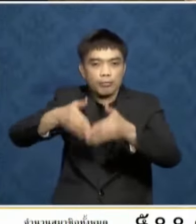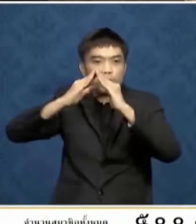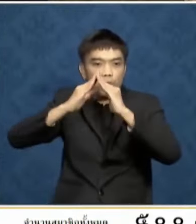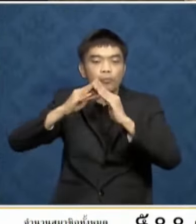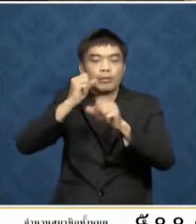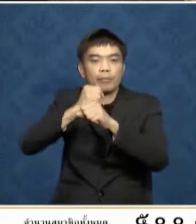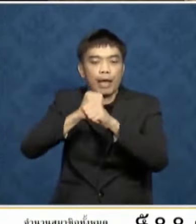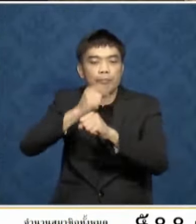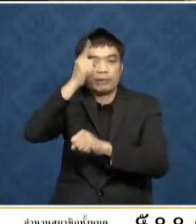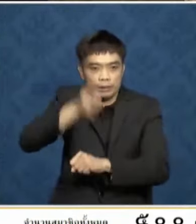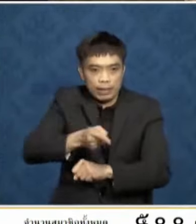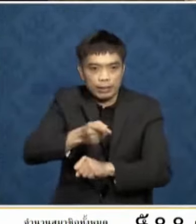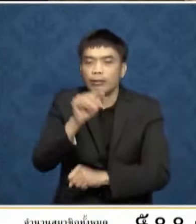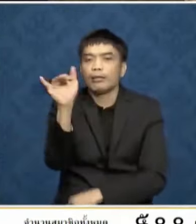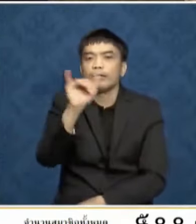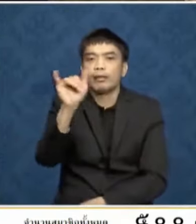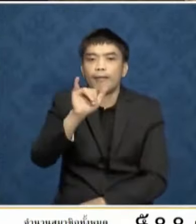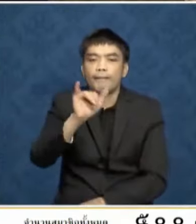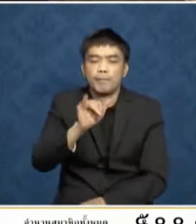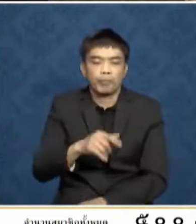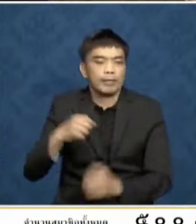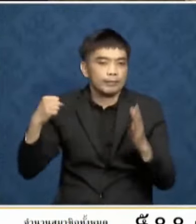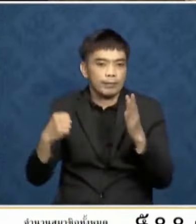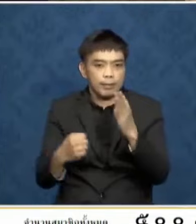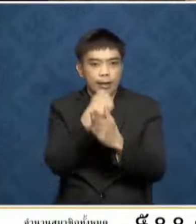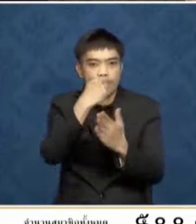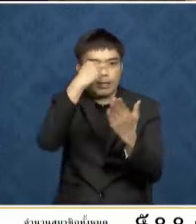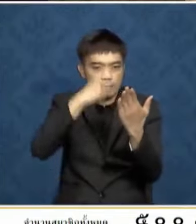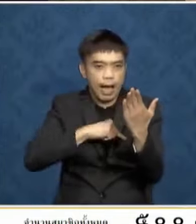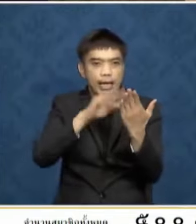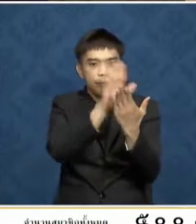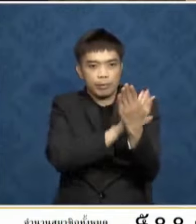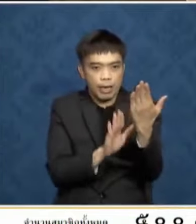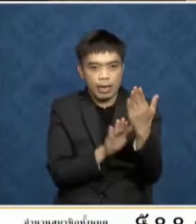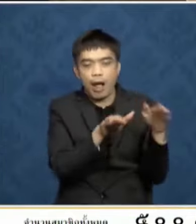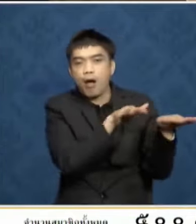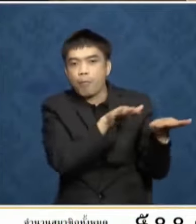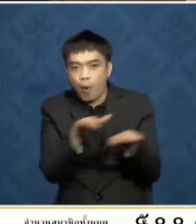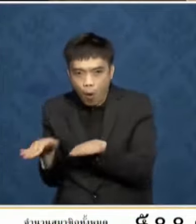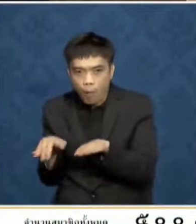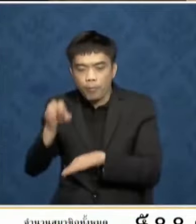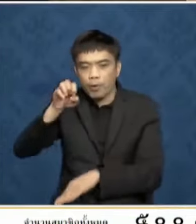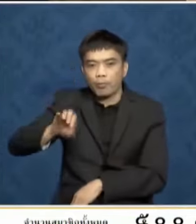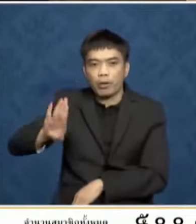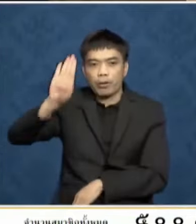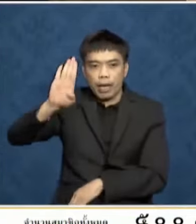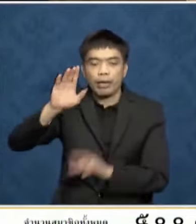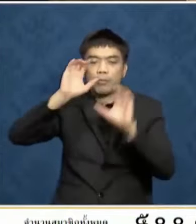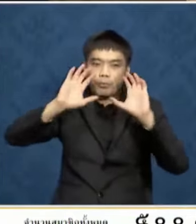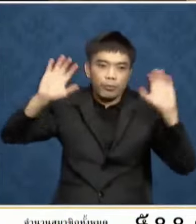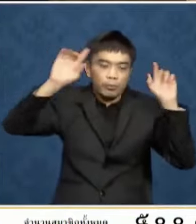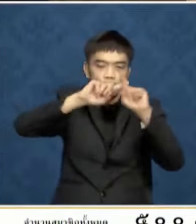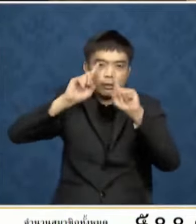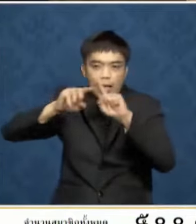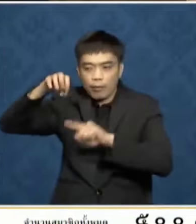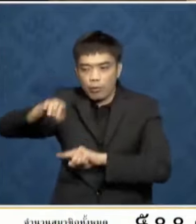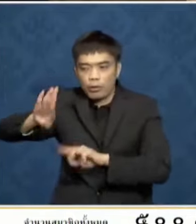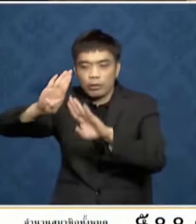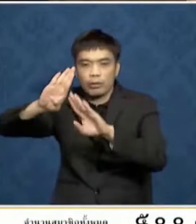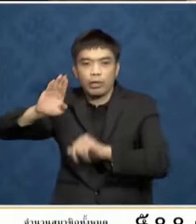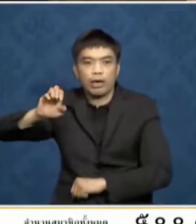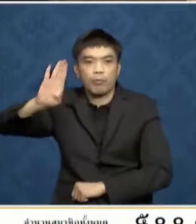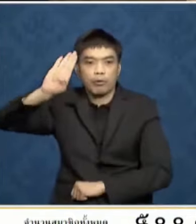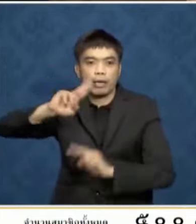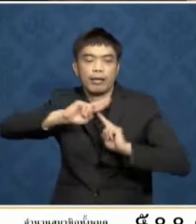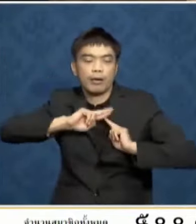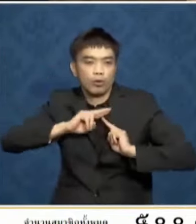ไหนได้เป็ความนาเสียดายอย่ยิ่ง ที่ไทยมีความพร้อมมีหน่วยงานที่พยายามผักดันให้งานเกิดขึนจริงและมเอกชนคอยร่วมสนับ